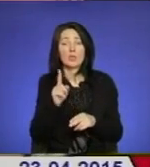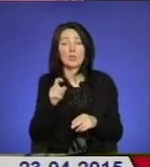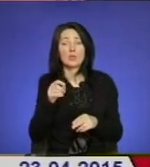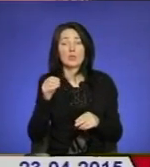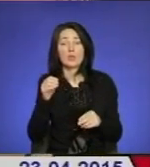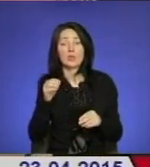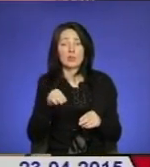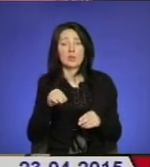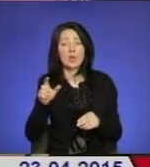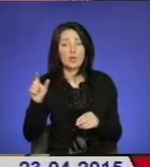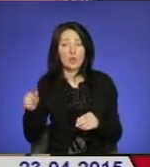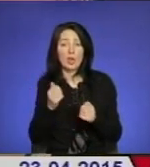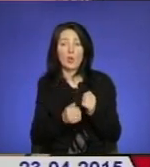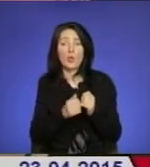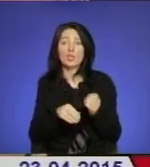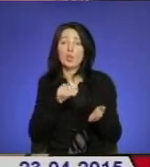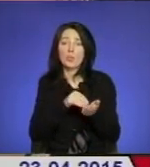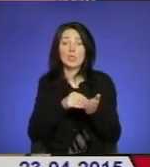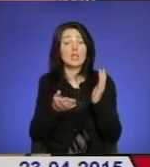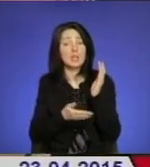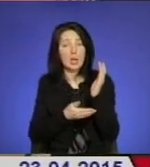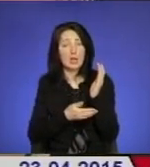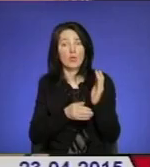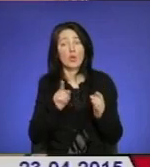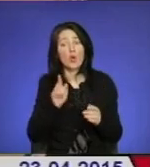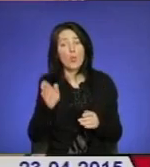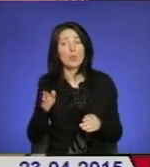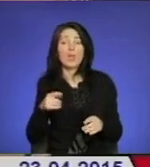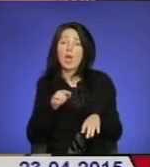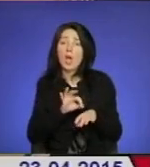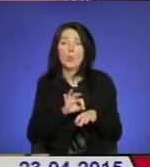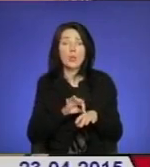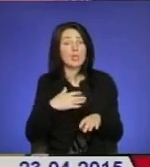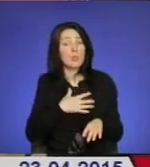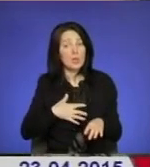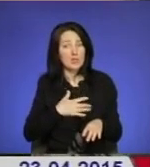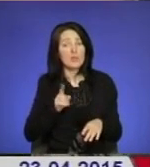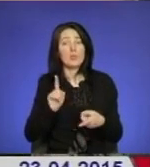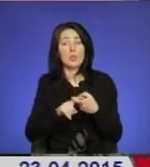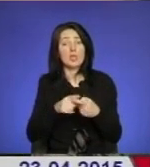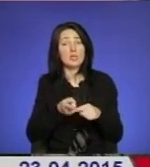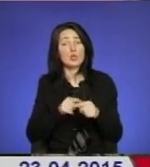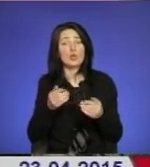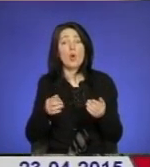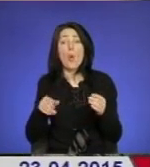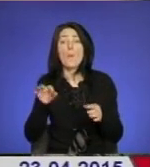тернополянин, п'ятий тернополянин посадить дерево в цьому місці, його буде це боліти, він долучиться до цього проекту, йому буде цікаво. Ця ініціатива –